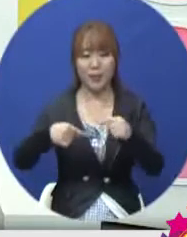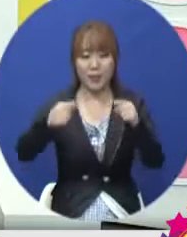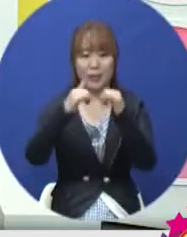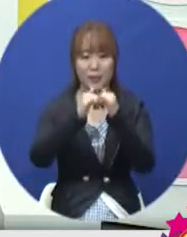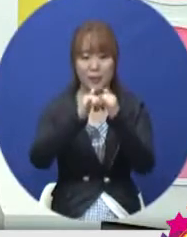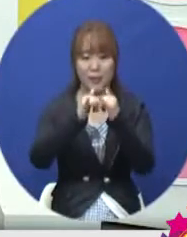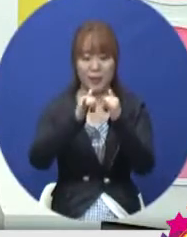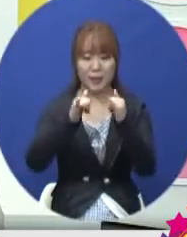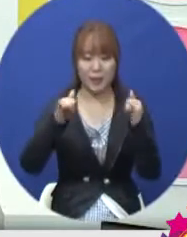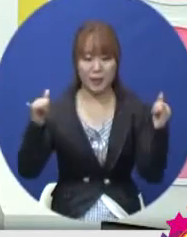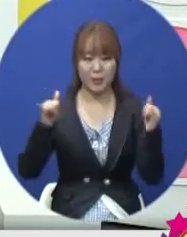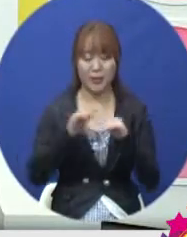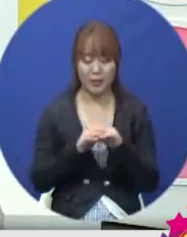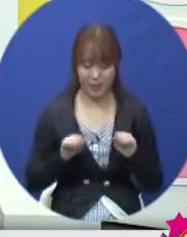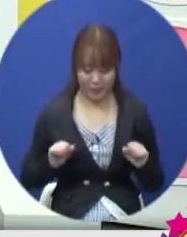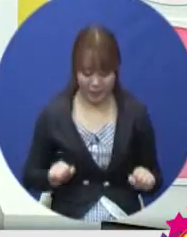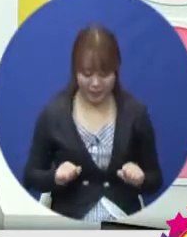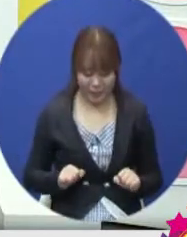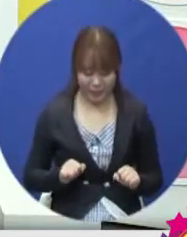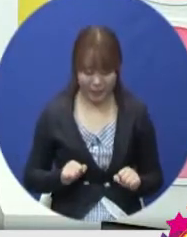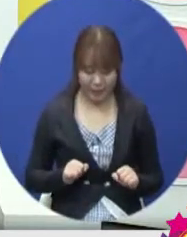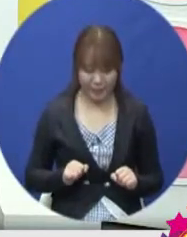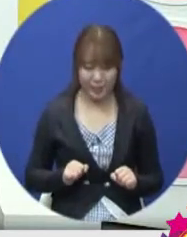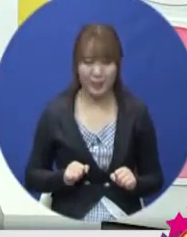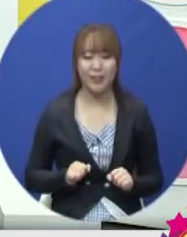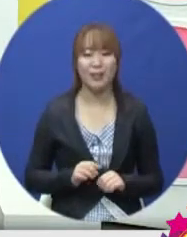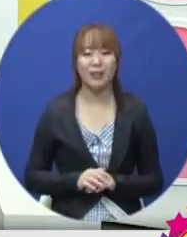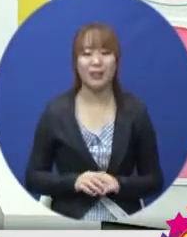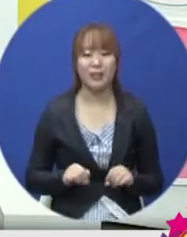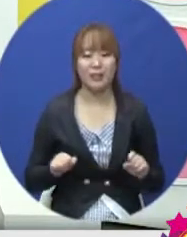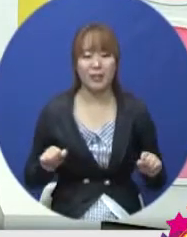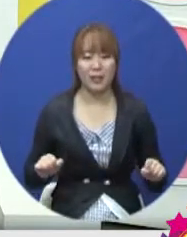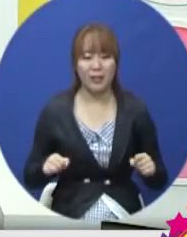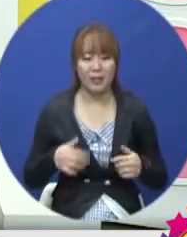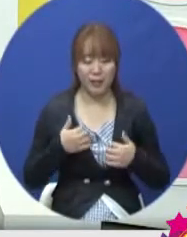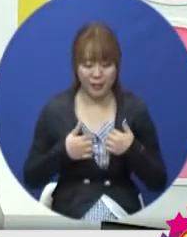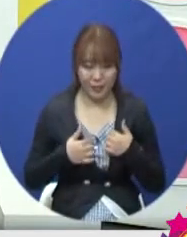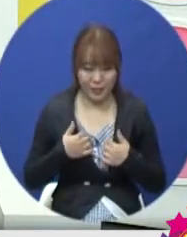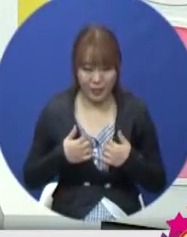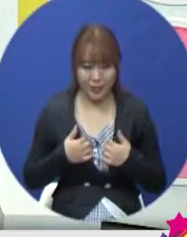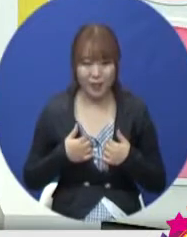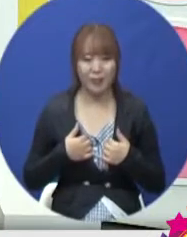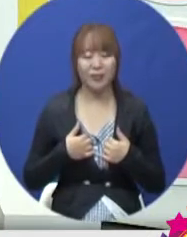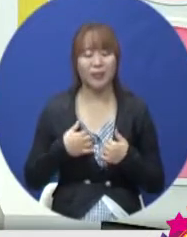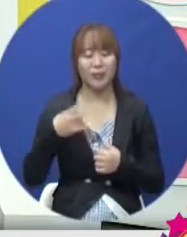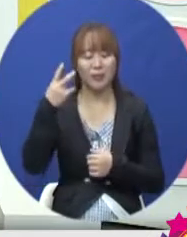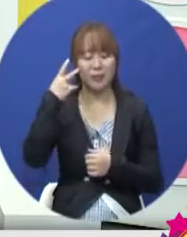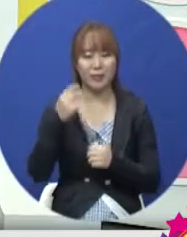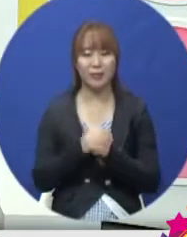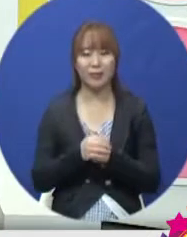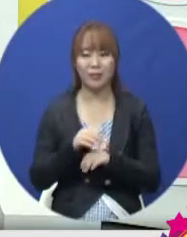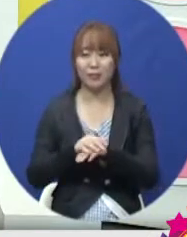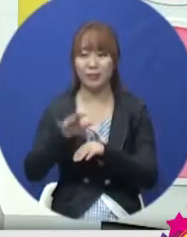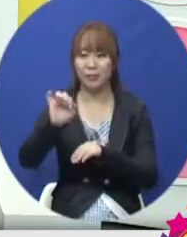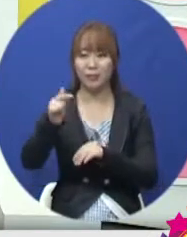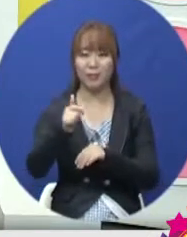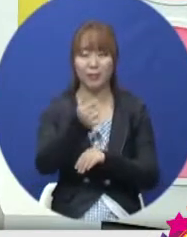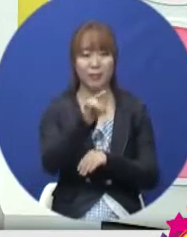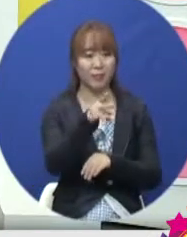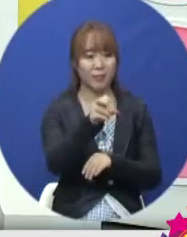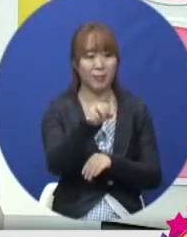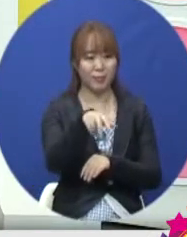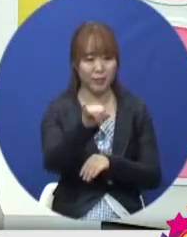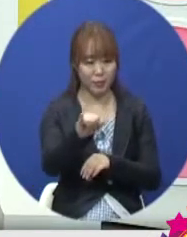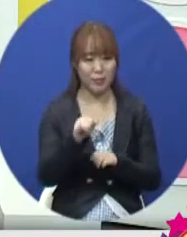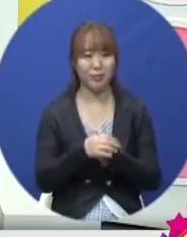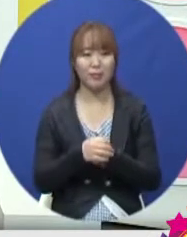하겠습니다. 다섯 번째입니다. 안녕하세요. 안녕하세요. 네, 네 반갑습니다, 안녕하세요. 아버님. 예, 저 손빈 씨, 하명지 씨.